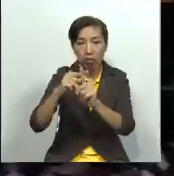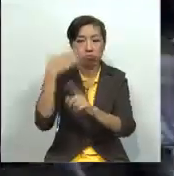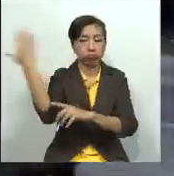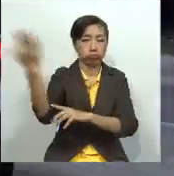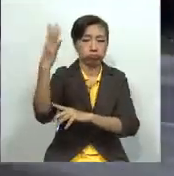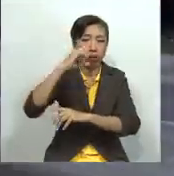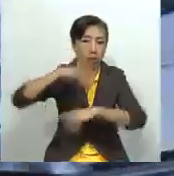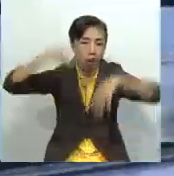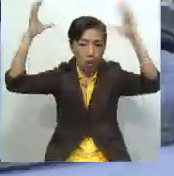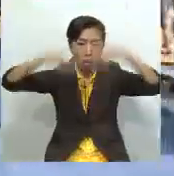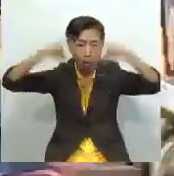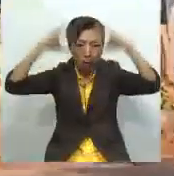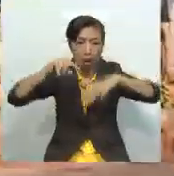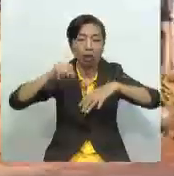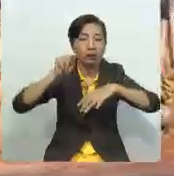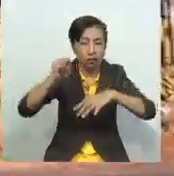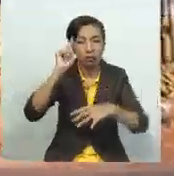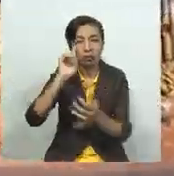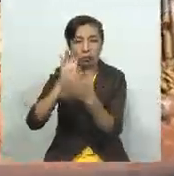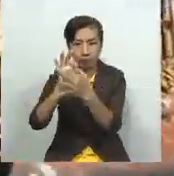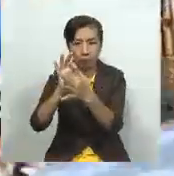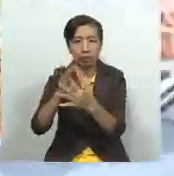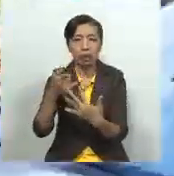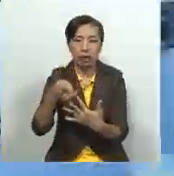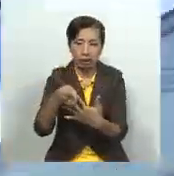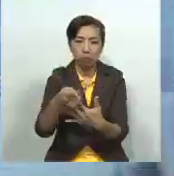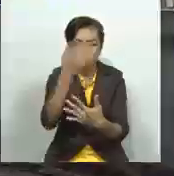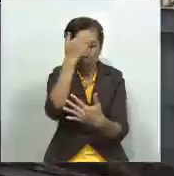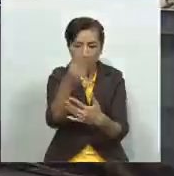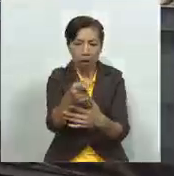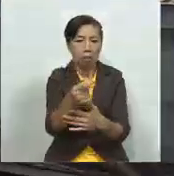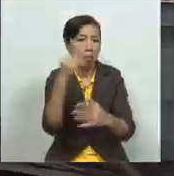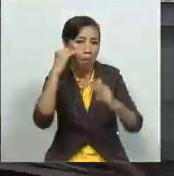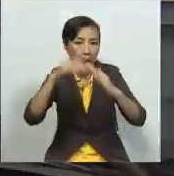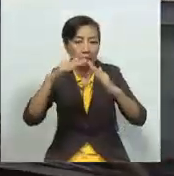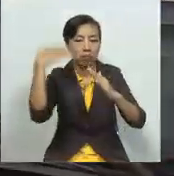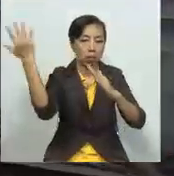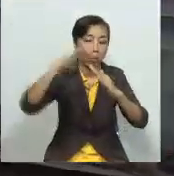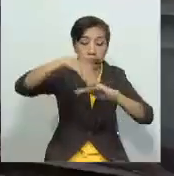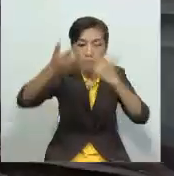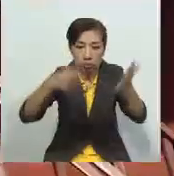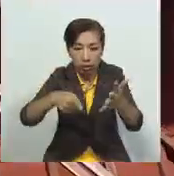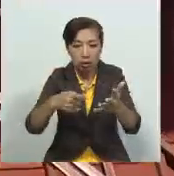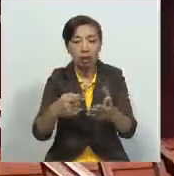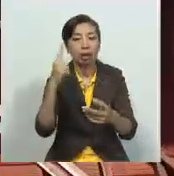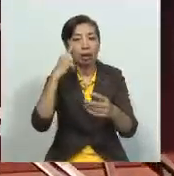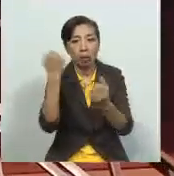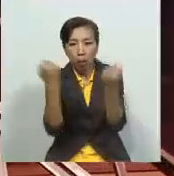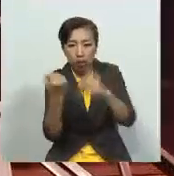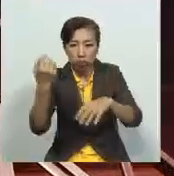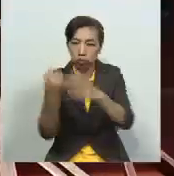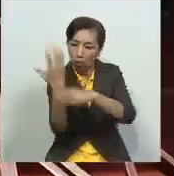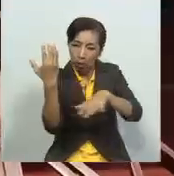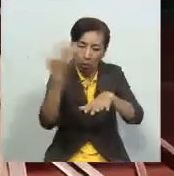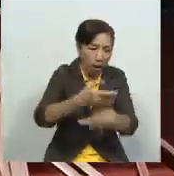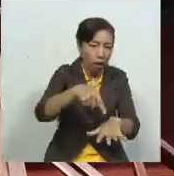ฝนฟ้าคะนองและลมกระโชกแรงทำให้เกิดความเสียหายกับอาคารบ้านเรือนและทรัพย์สินของประชาชนท่าน